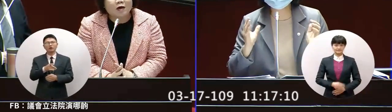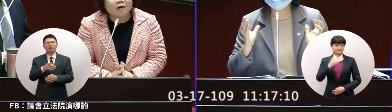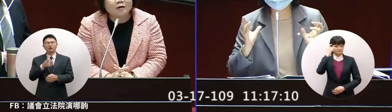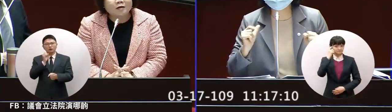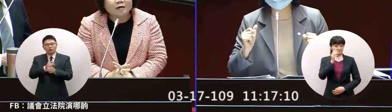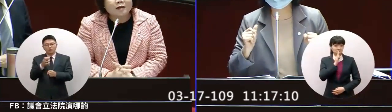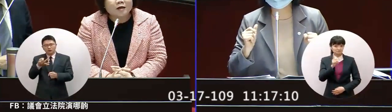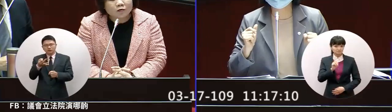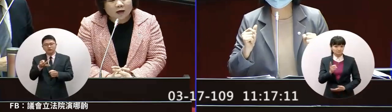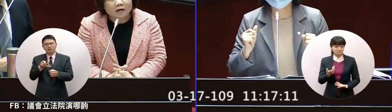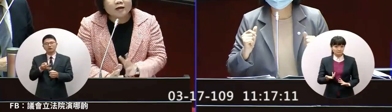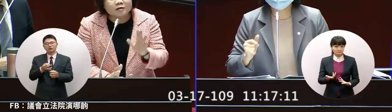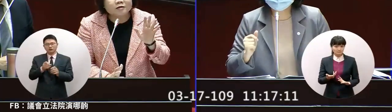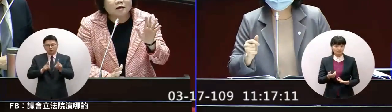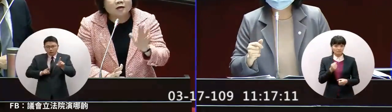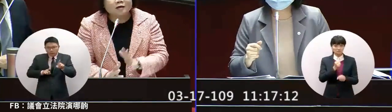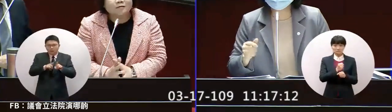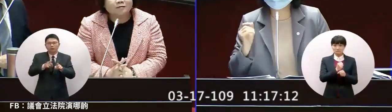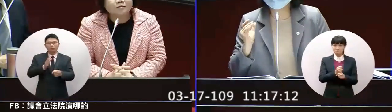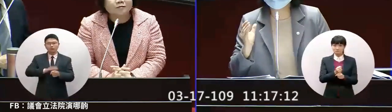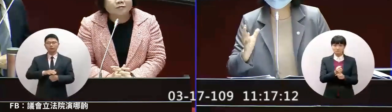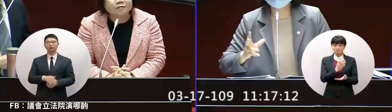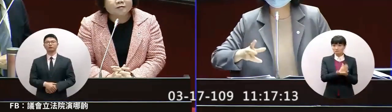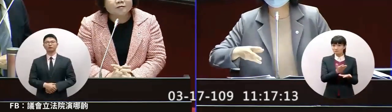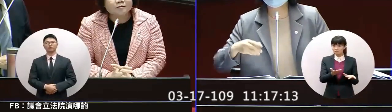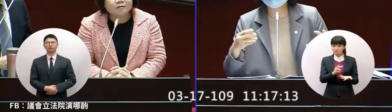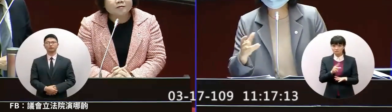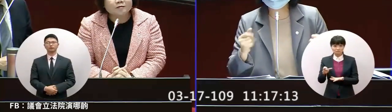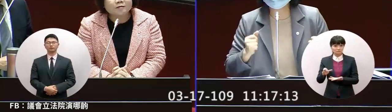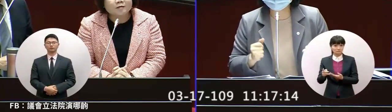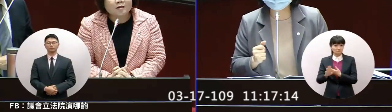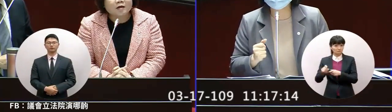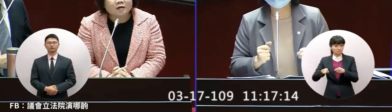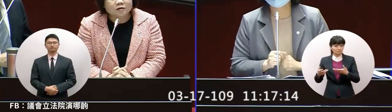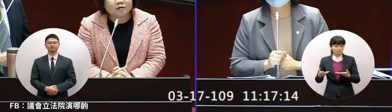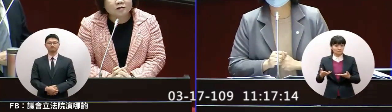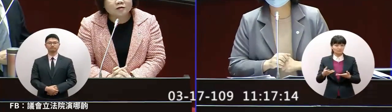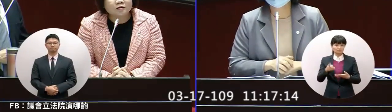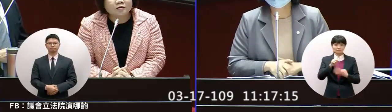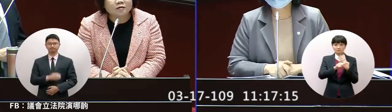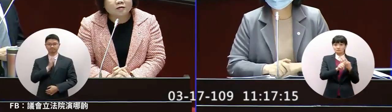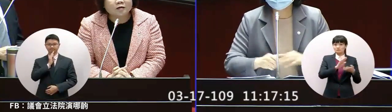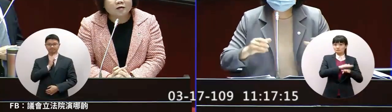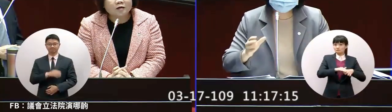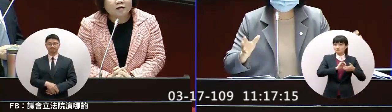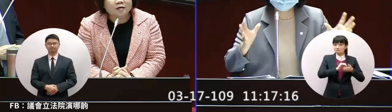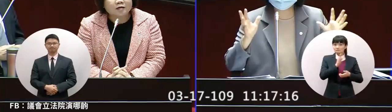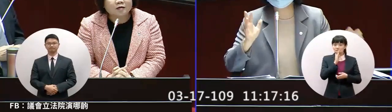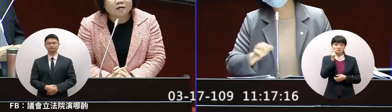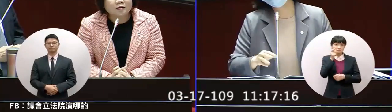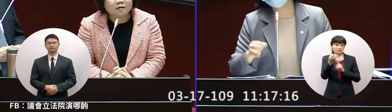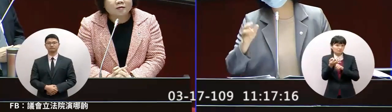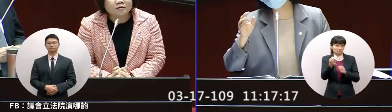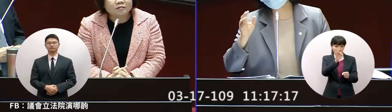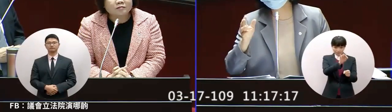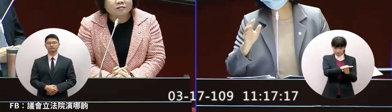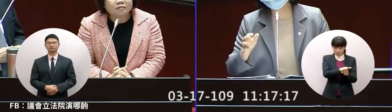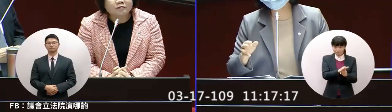说以工代赈吗？ 对，类似。 因为我们要讲就业安定措施，讲的是薪资补贴。 是是。 那其实如果